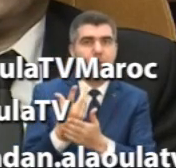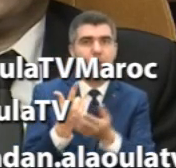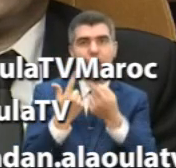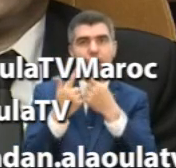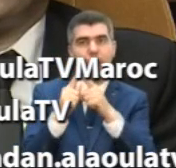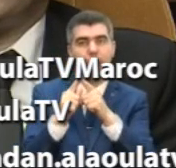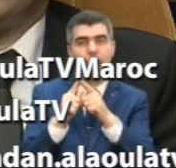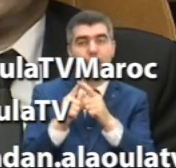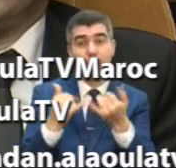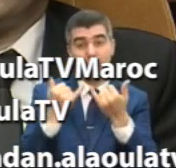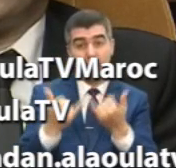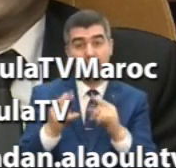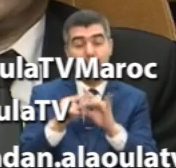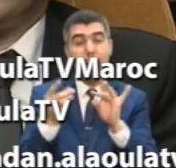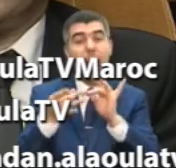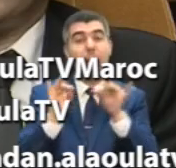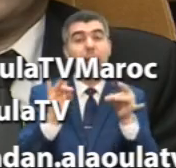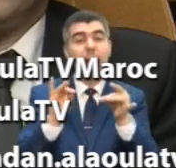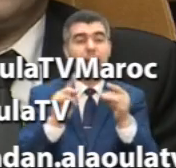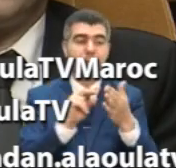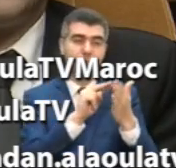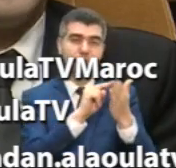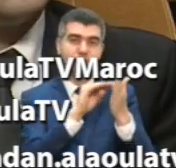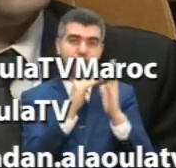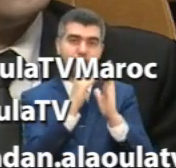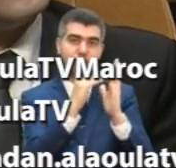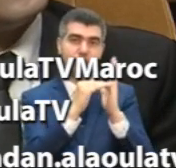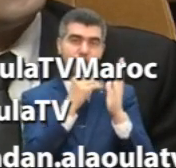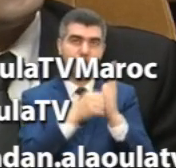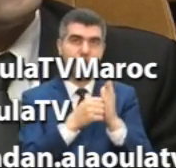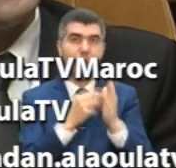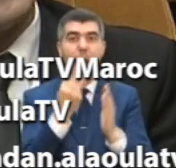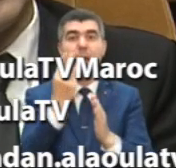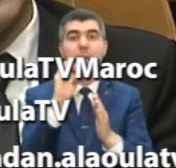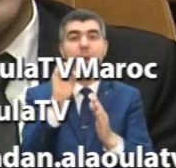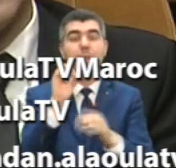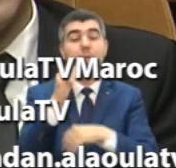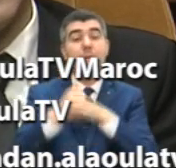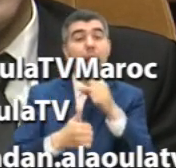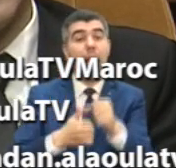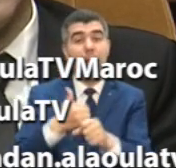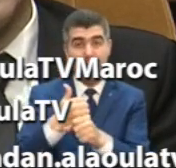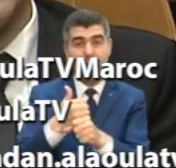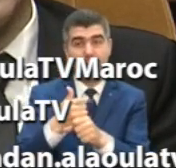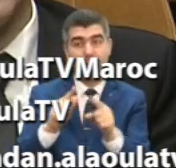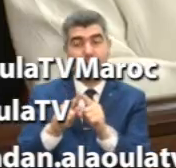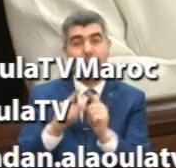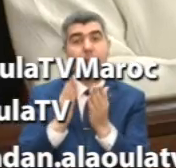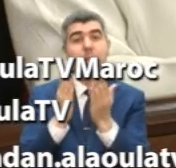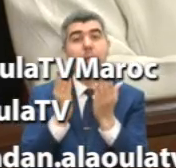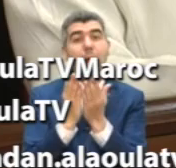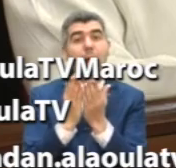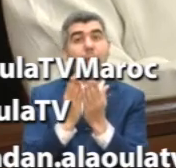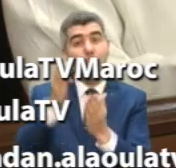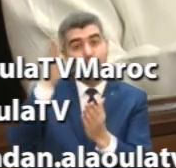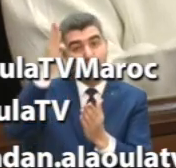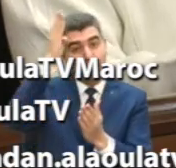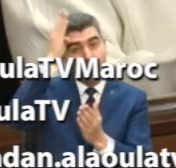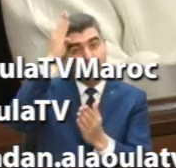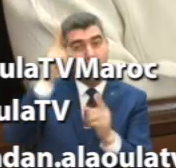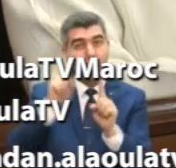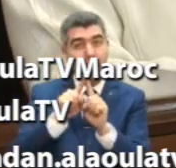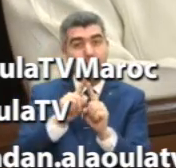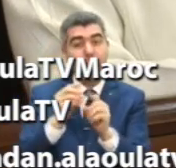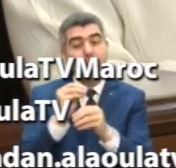موجودة في الموقع الإلكتروني. كاين هذيك المسألة ديال 30 سنة اللي تتحدوها بالنسبة للطلبة، كاين طلبة الدكتوراه اللي هما أكثر من 30